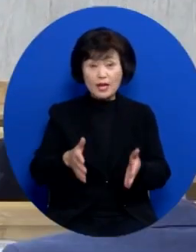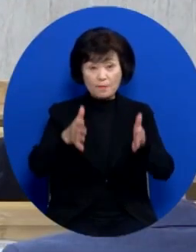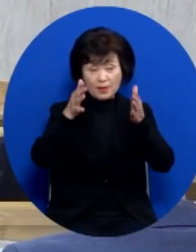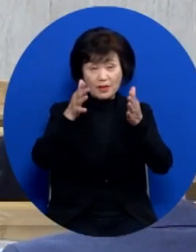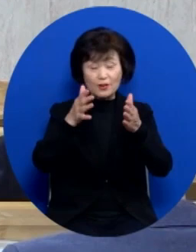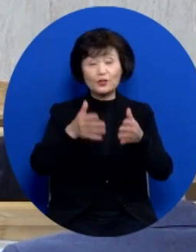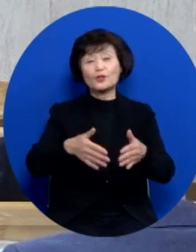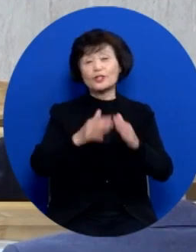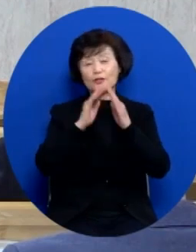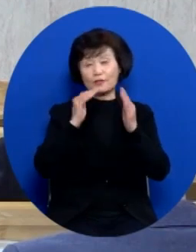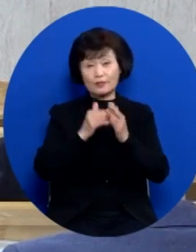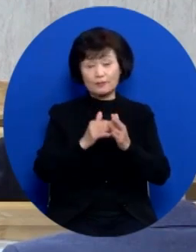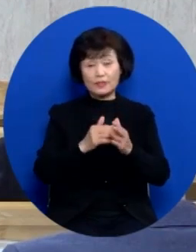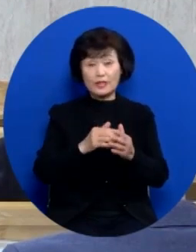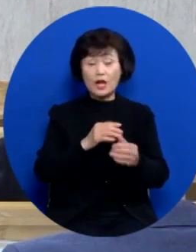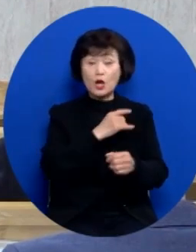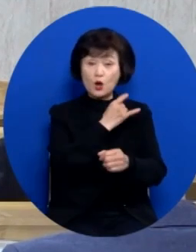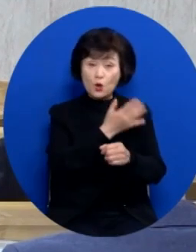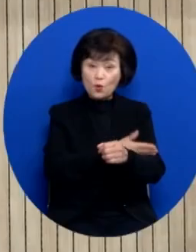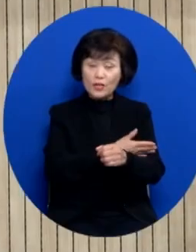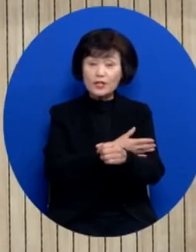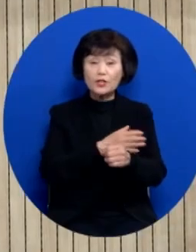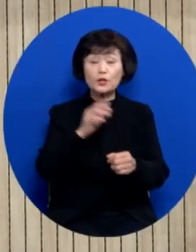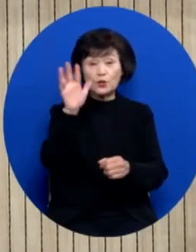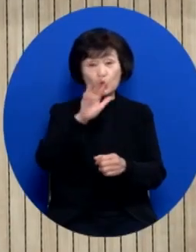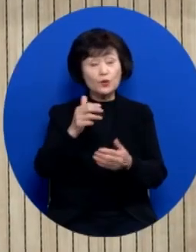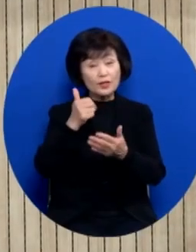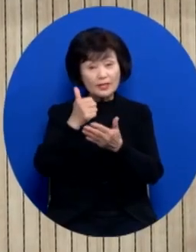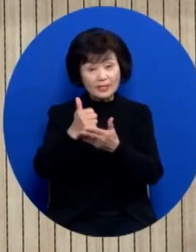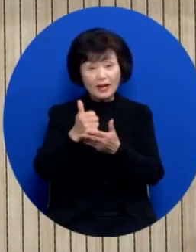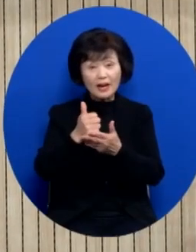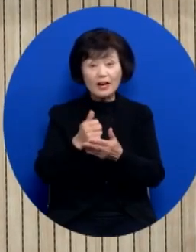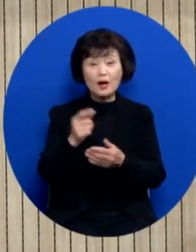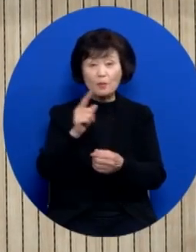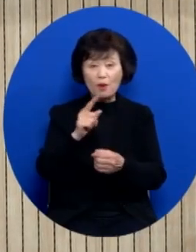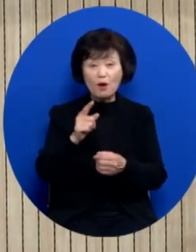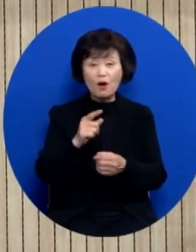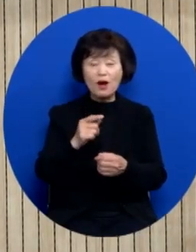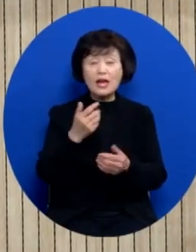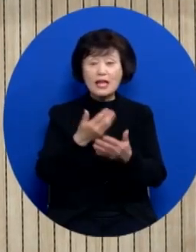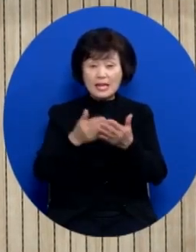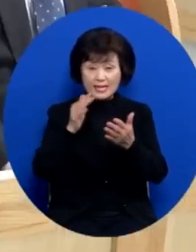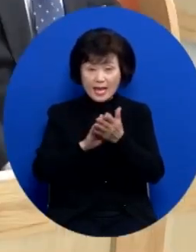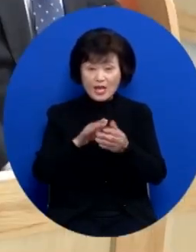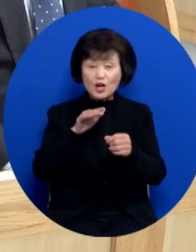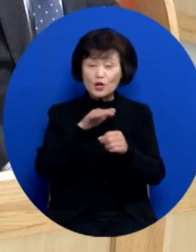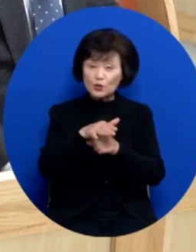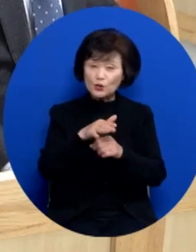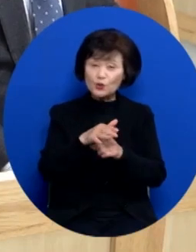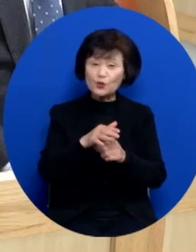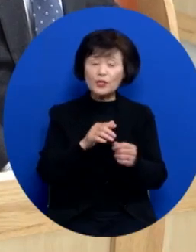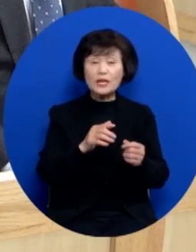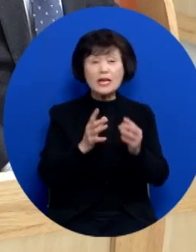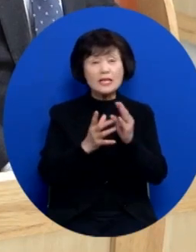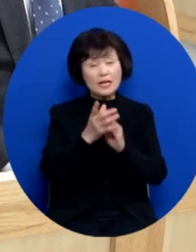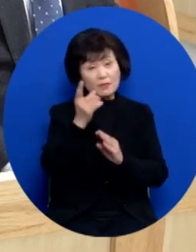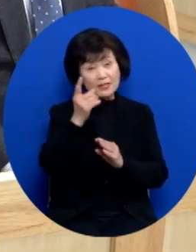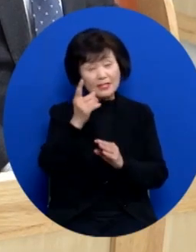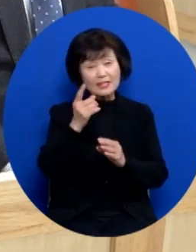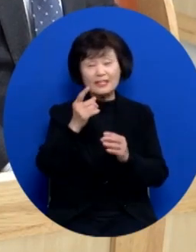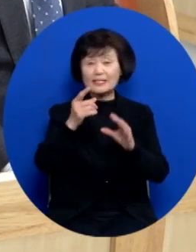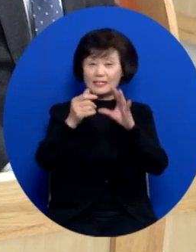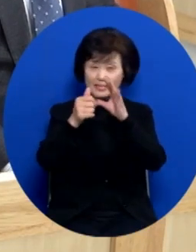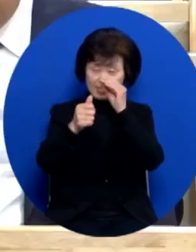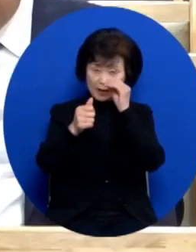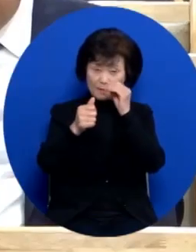신설했습니다. 권순웅 총회장은 개혁주의 미학의 특징인 단순 명료성과 삼위일체 하나님을 담아